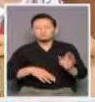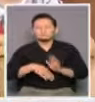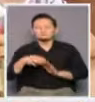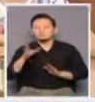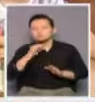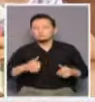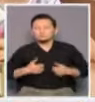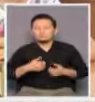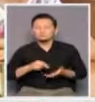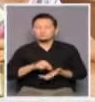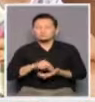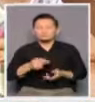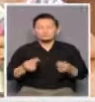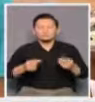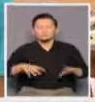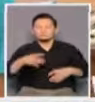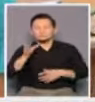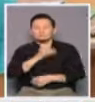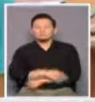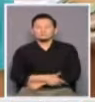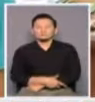жетілдіріп, шахмат дойбы ойнап рухани дамиды.